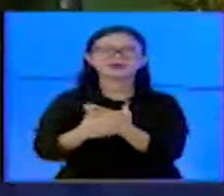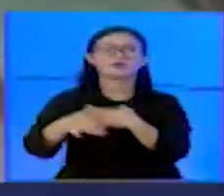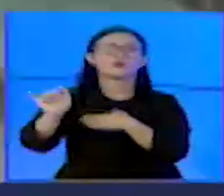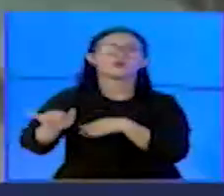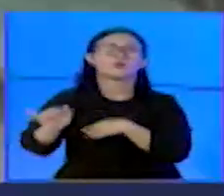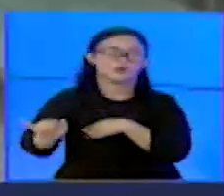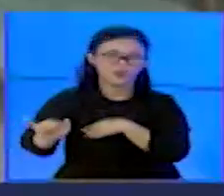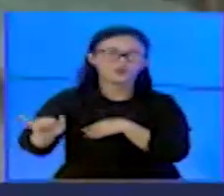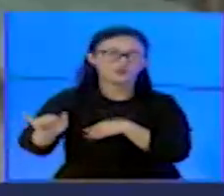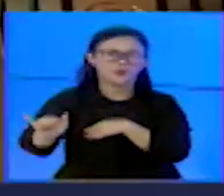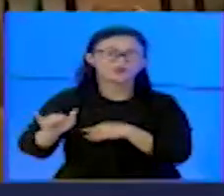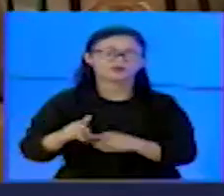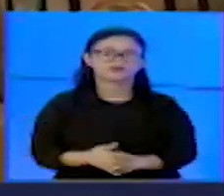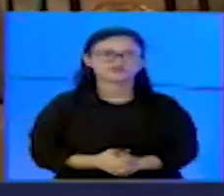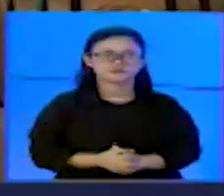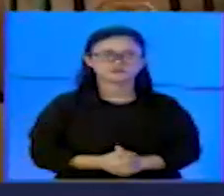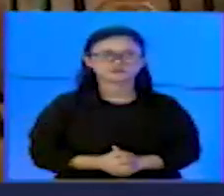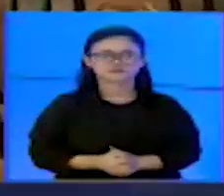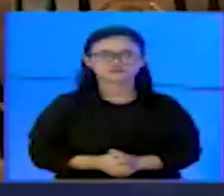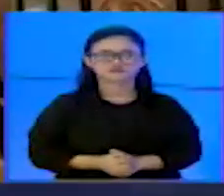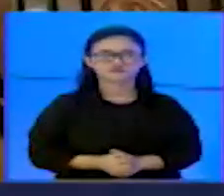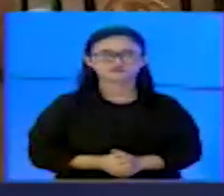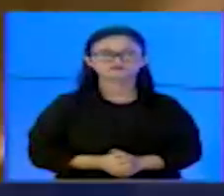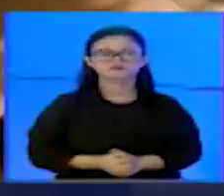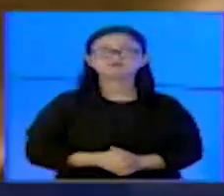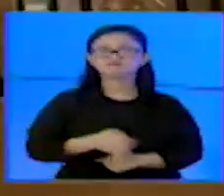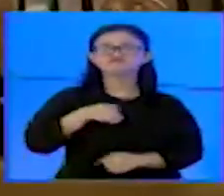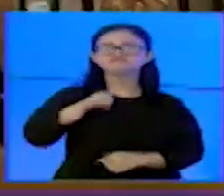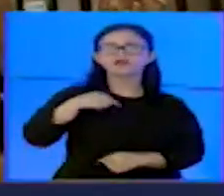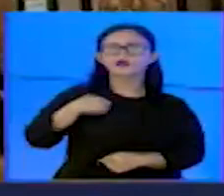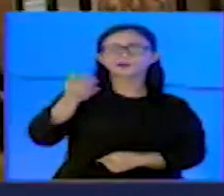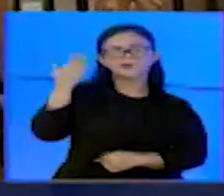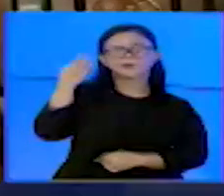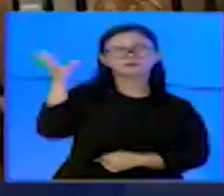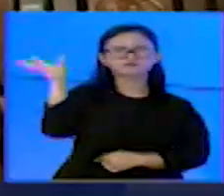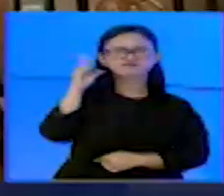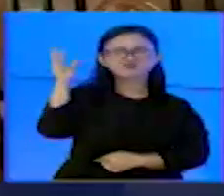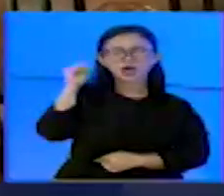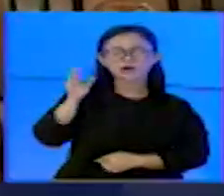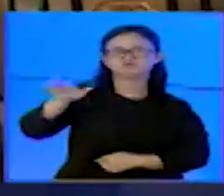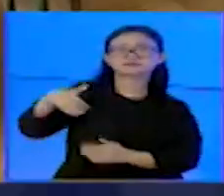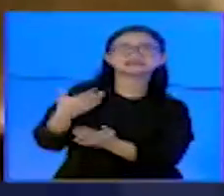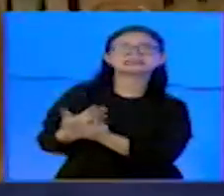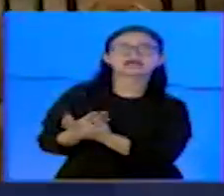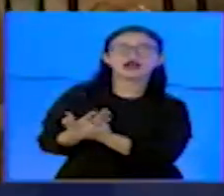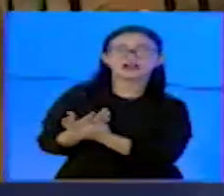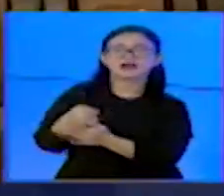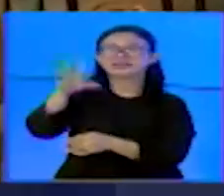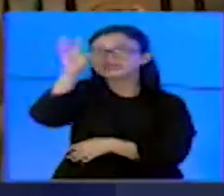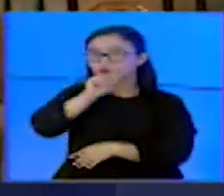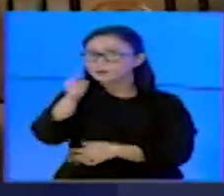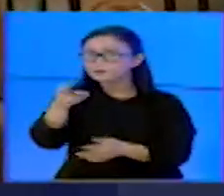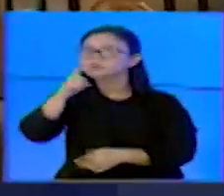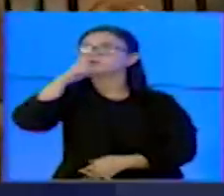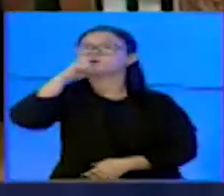menjalani isolasi Mandiri kantor keluarganya sporthorse hp.tab Oh iya coba